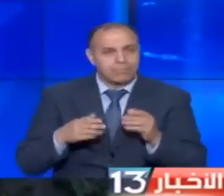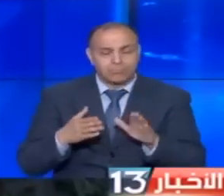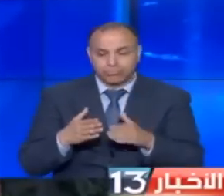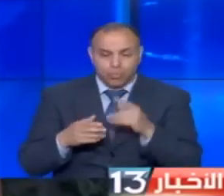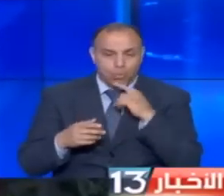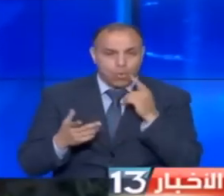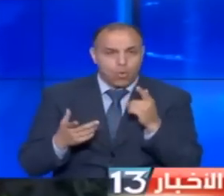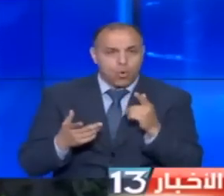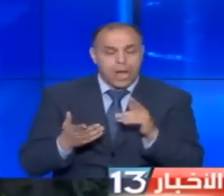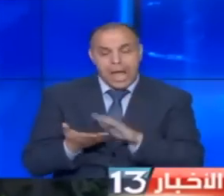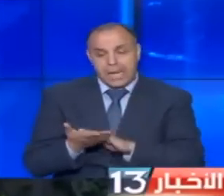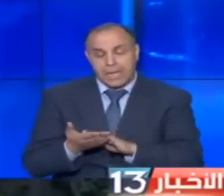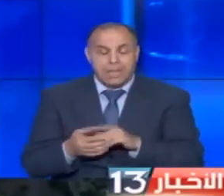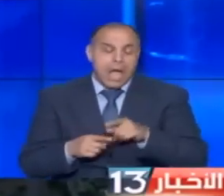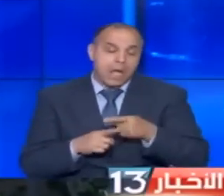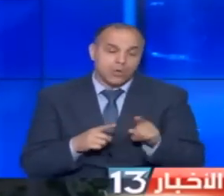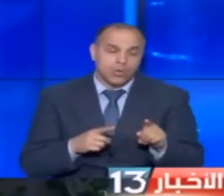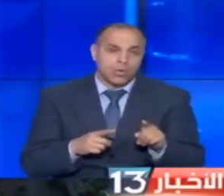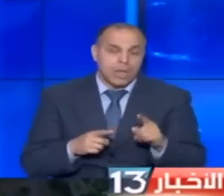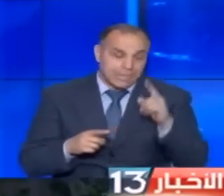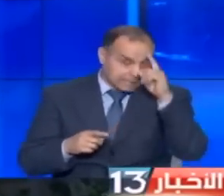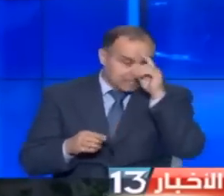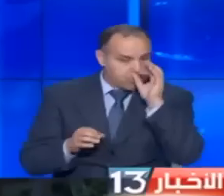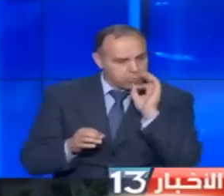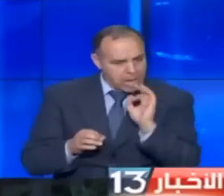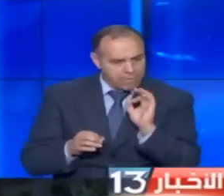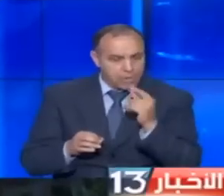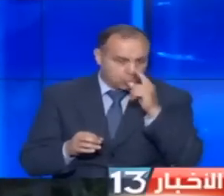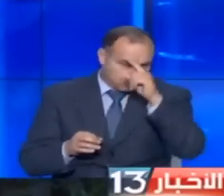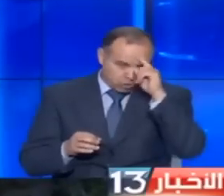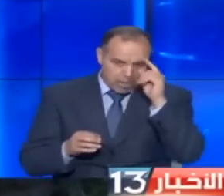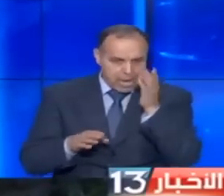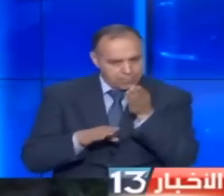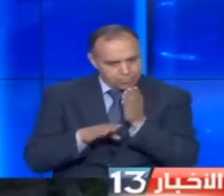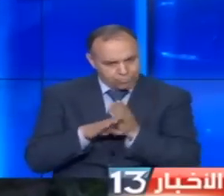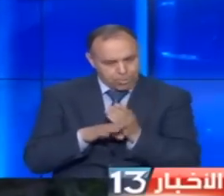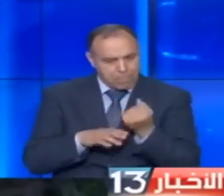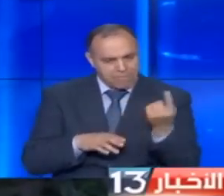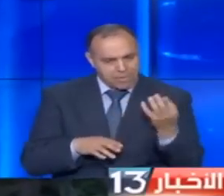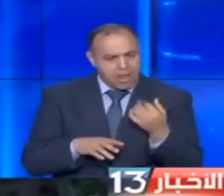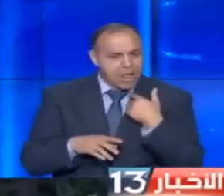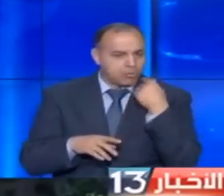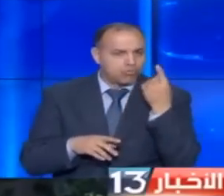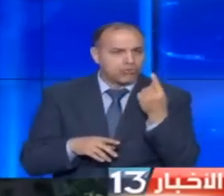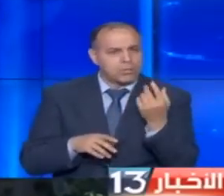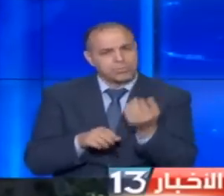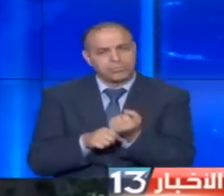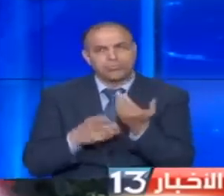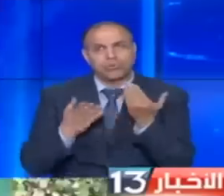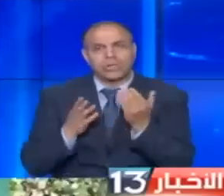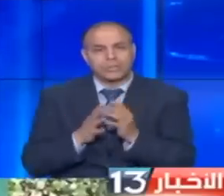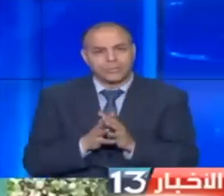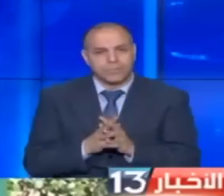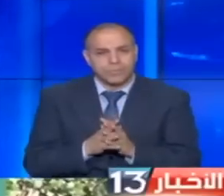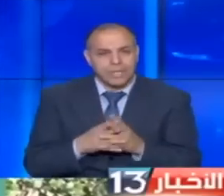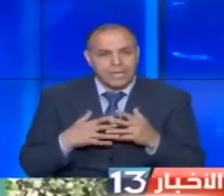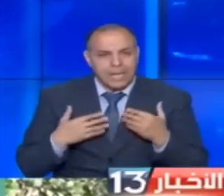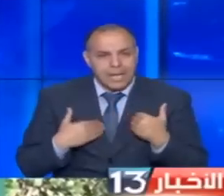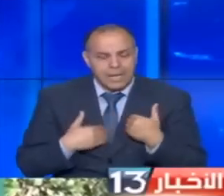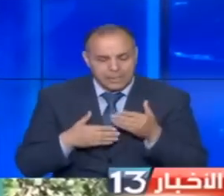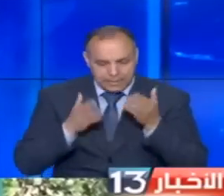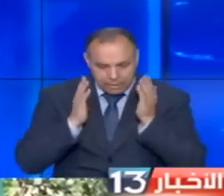وما يكون ماتش ان شاء الله بيكون مائه بالمائه احنا